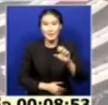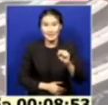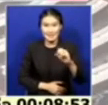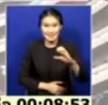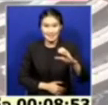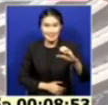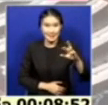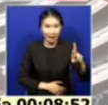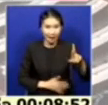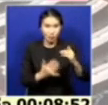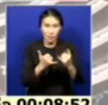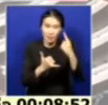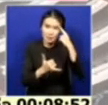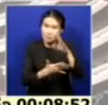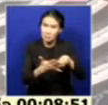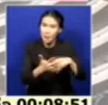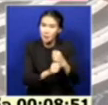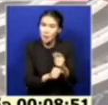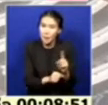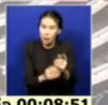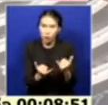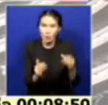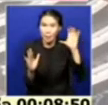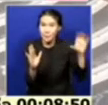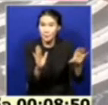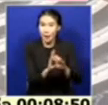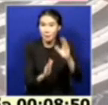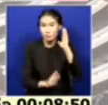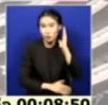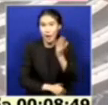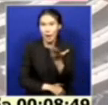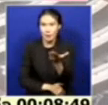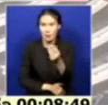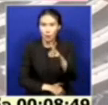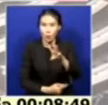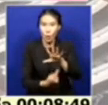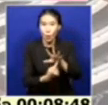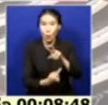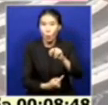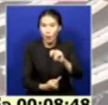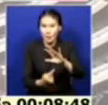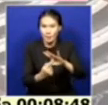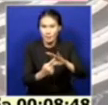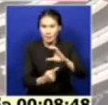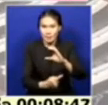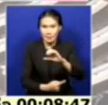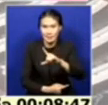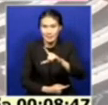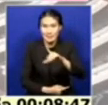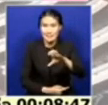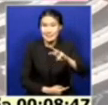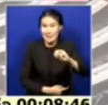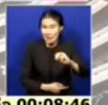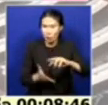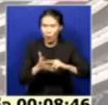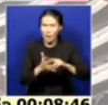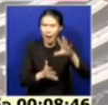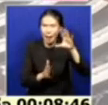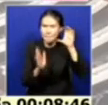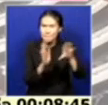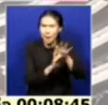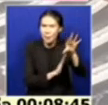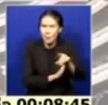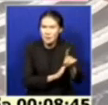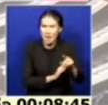ลับมาสู่บ้านได้โดยเร็วอันนั้นเป็นหน้าที่กระทรวงการต่างประเทศเลยผมก็เลยขอถามควบเลยว่าท่านได้ประส